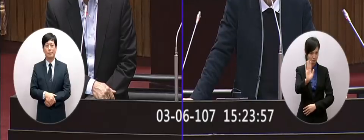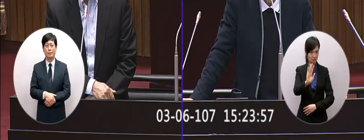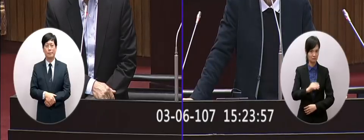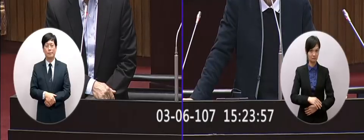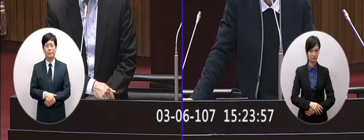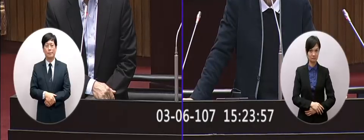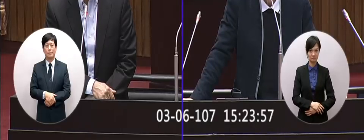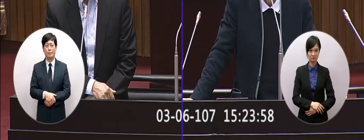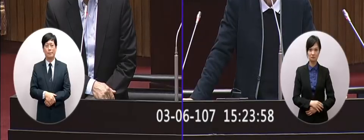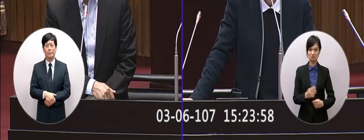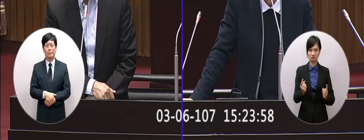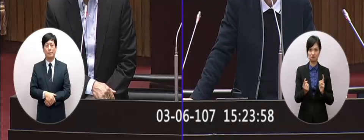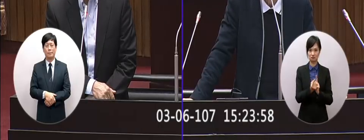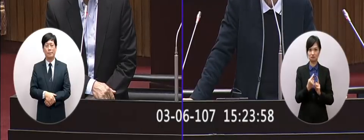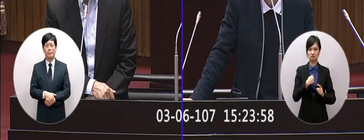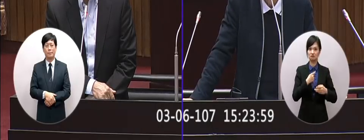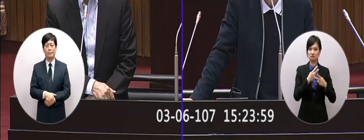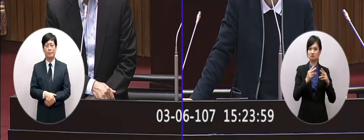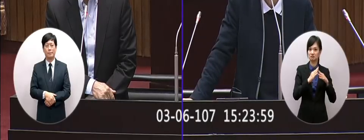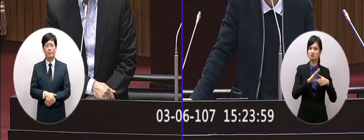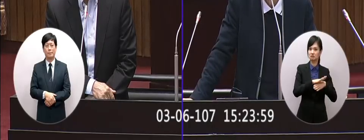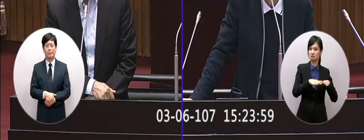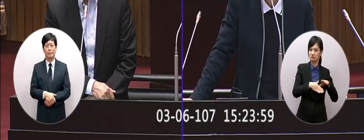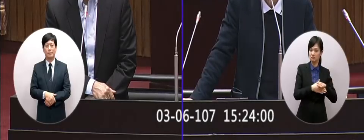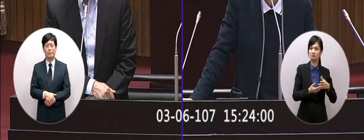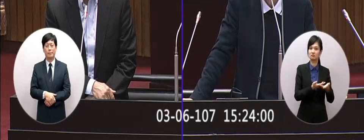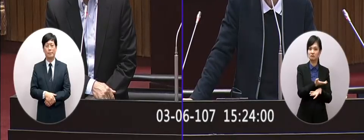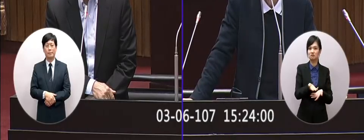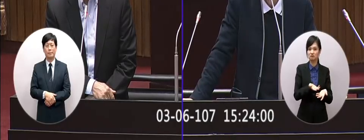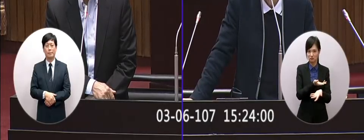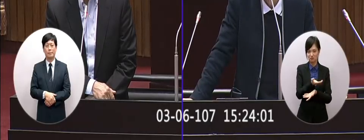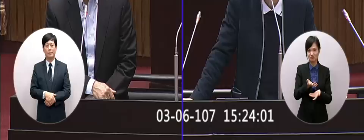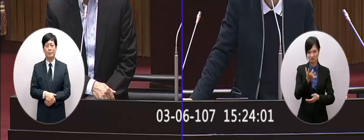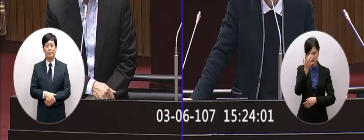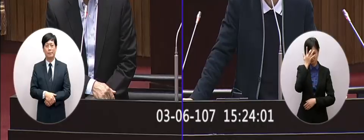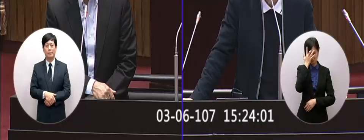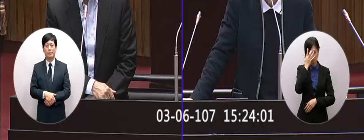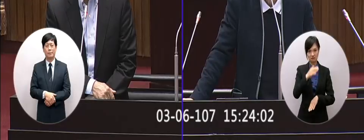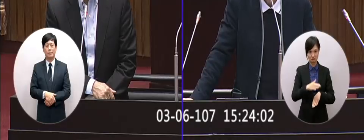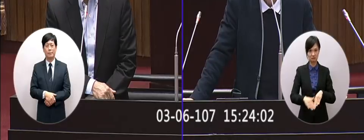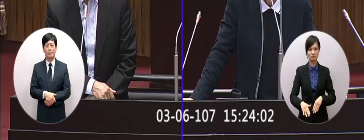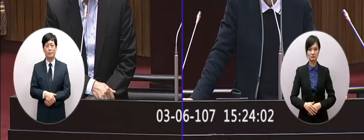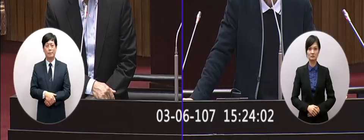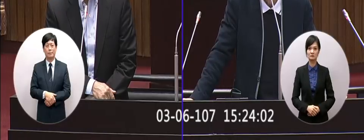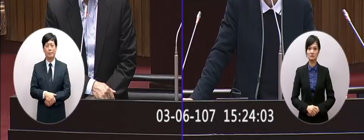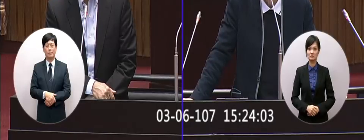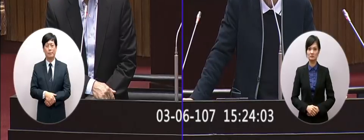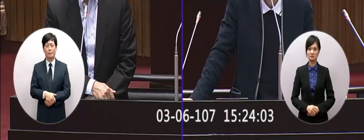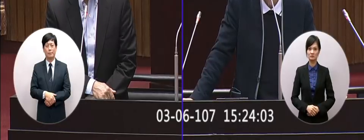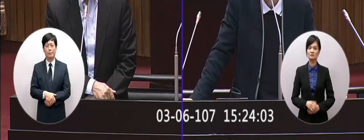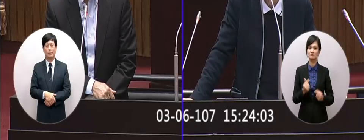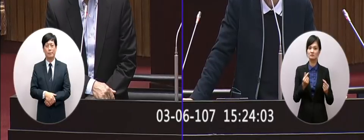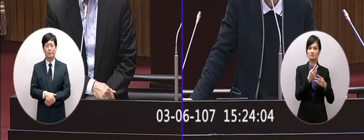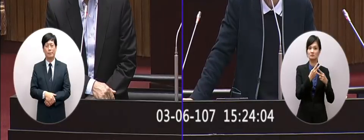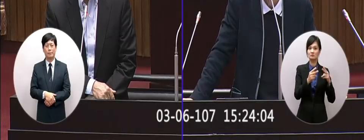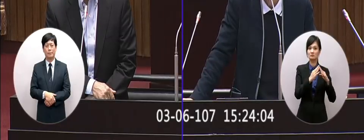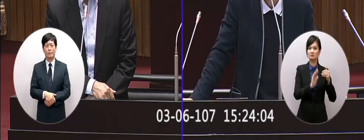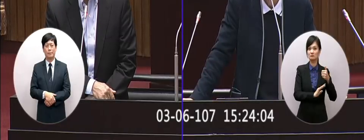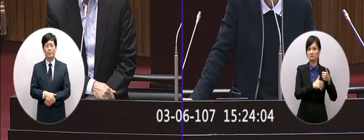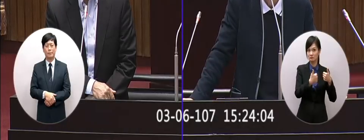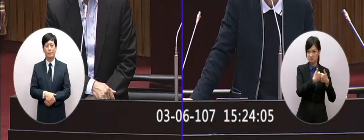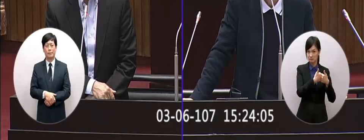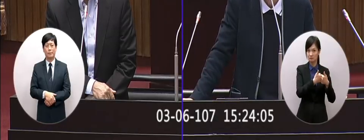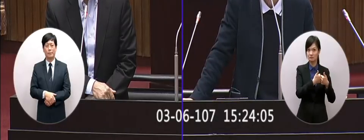咱文化汉语白交流，其实我会碰到各种问题。我相信哈维比也会发挥咱